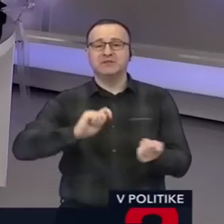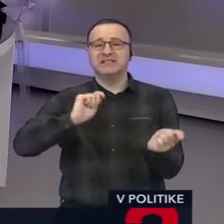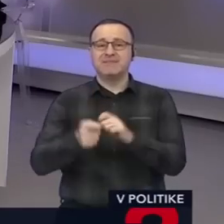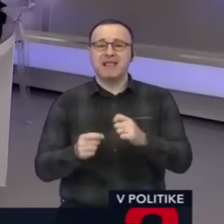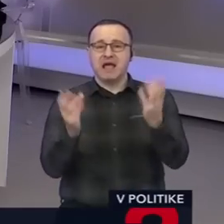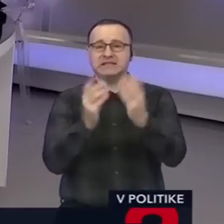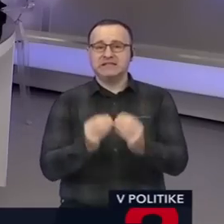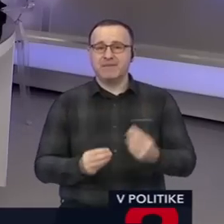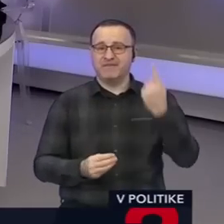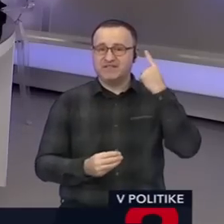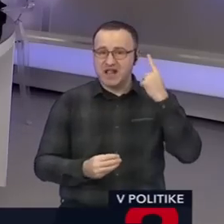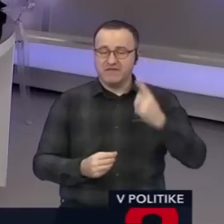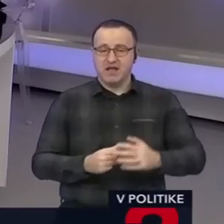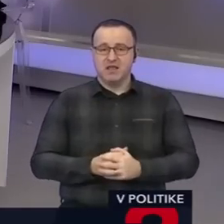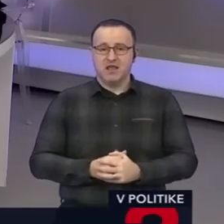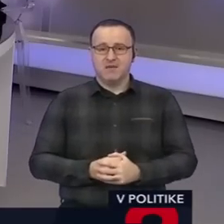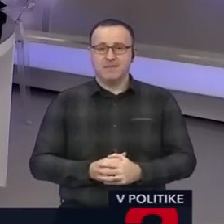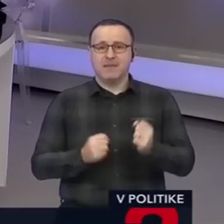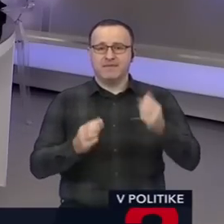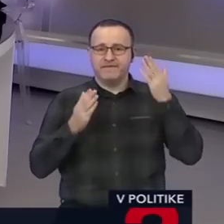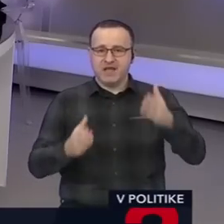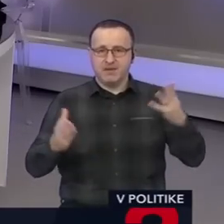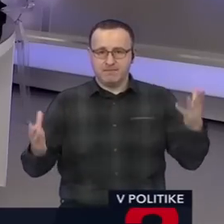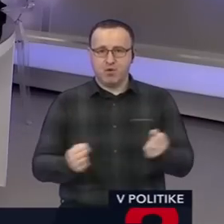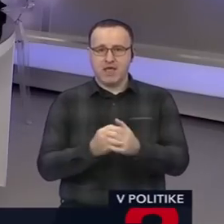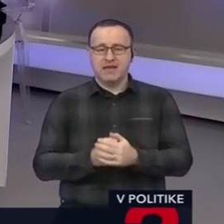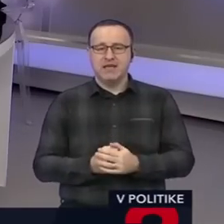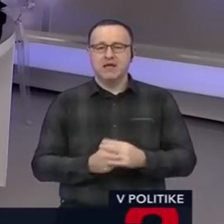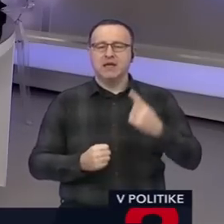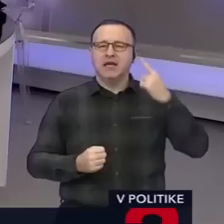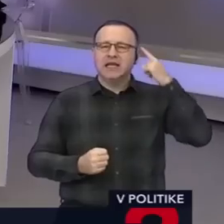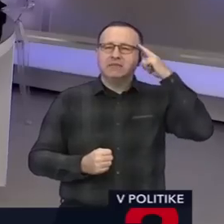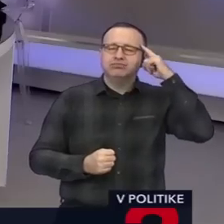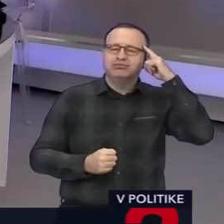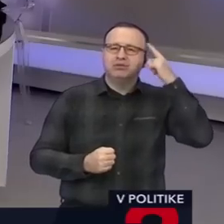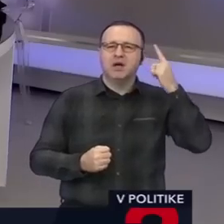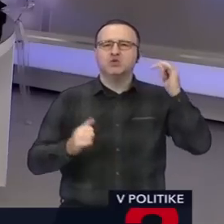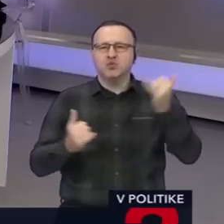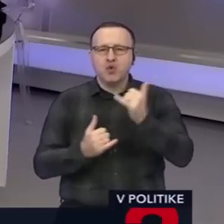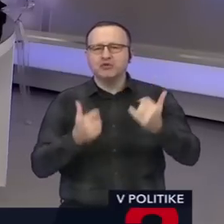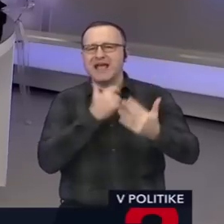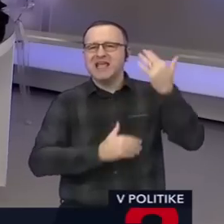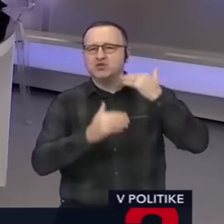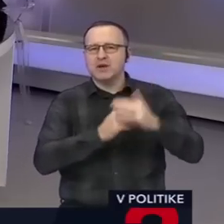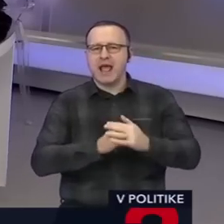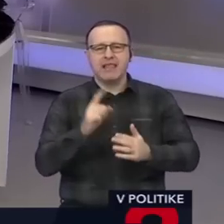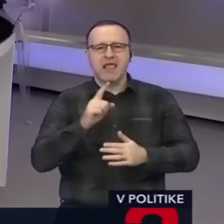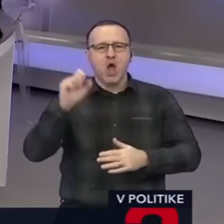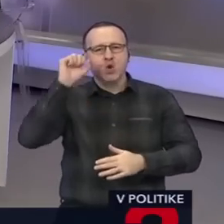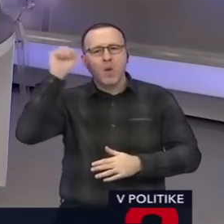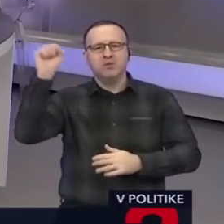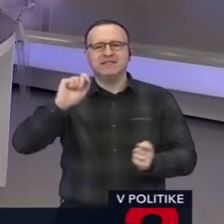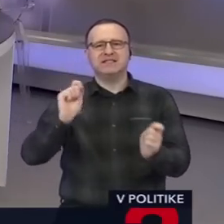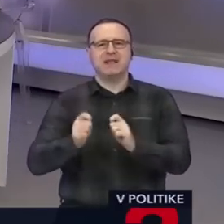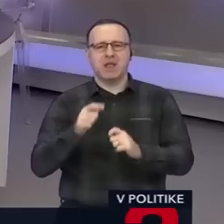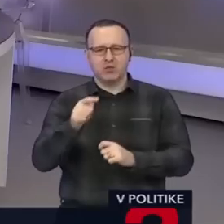na čo sa teda robí už roky, a dúfam, že sa to konečne podarí, tak kritické myslenie a reálna história nie komunistami pozmenená